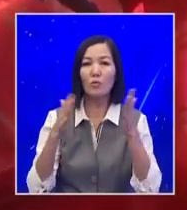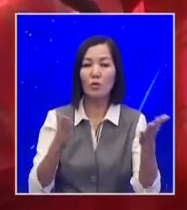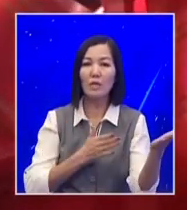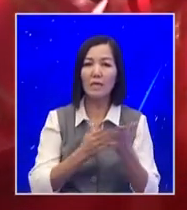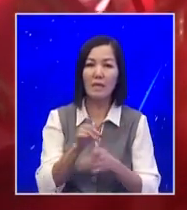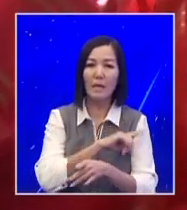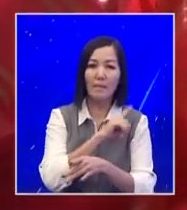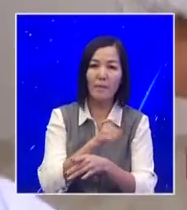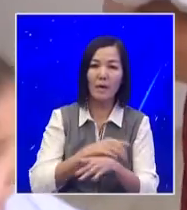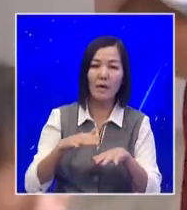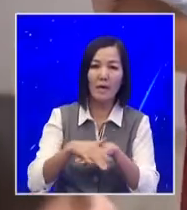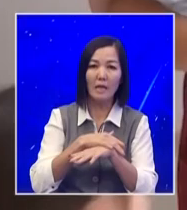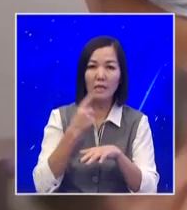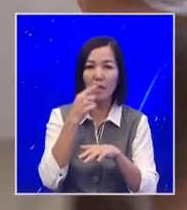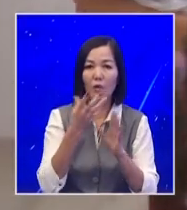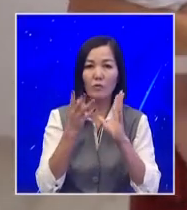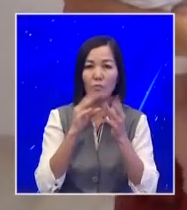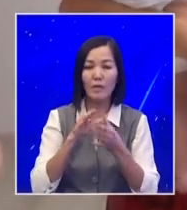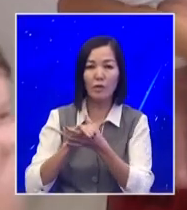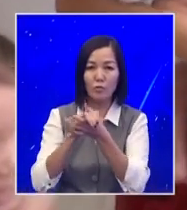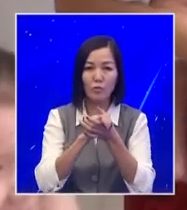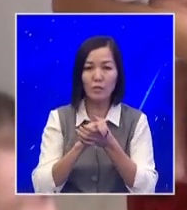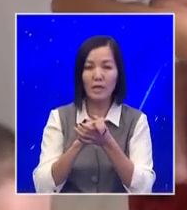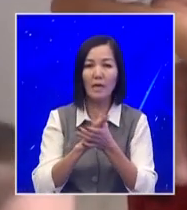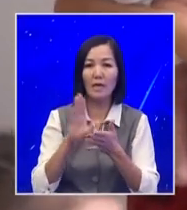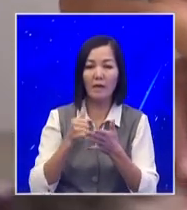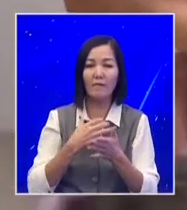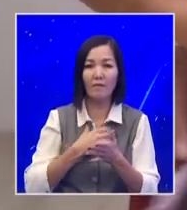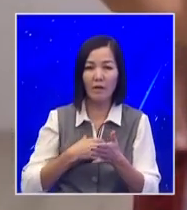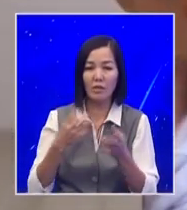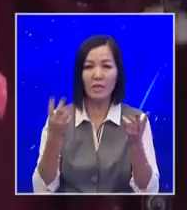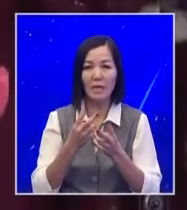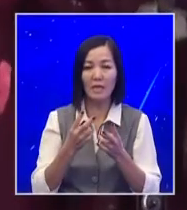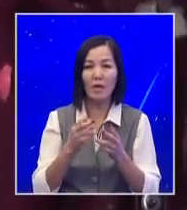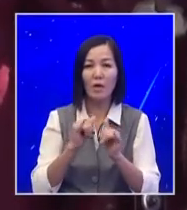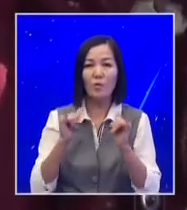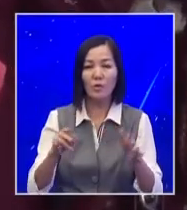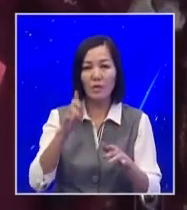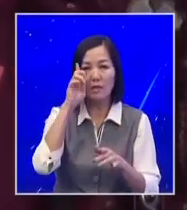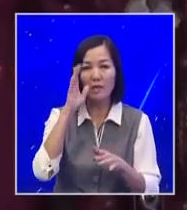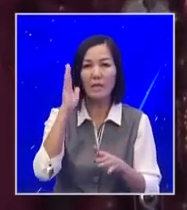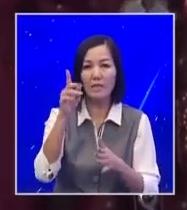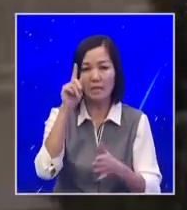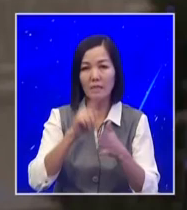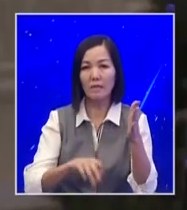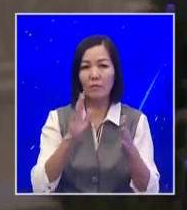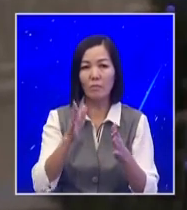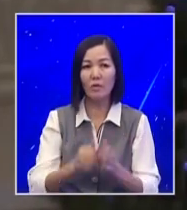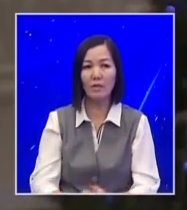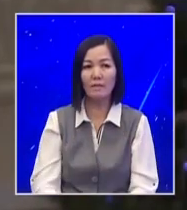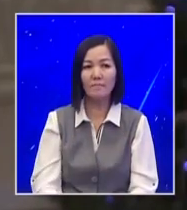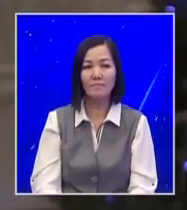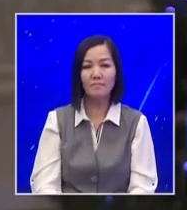мығым ұстап тұрған халқының ауызбірлігі. Бұл жиындағы қариялар сөзі. Өркендеген ел ертеңіне сенімді болады.